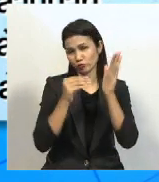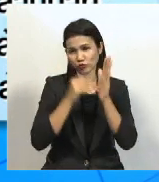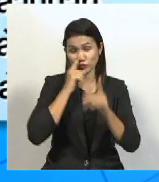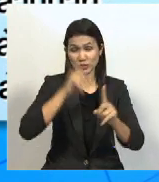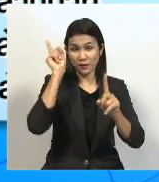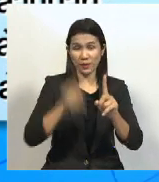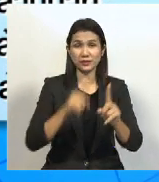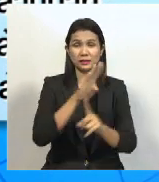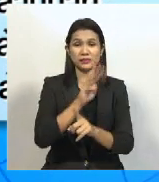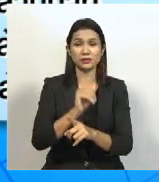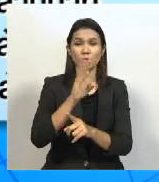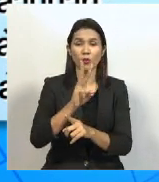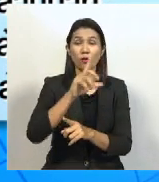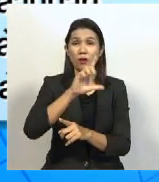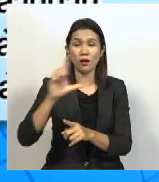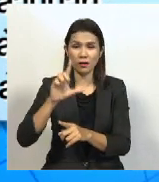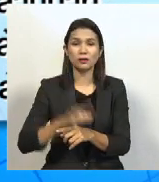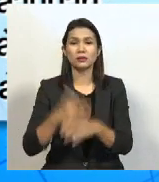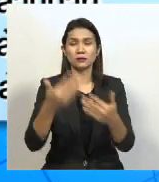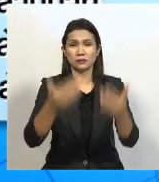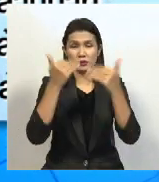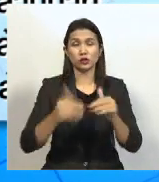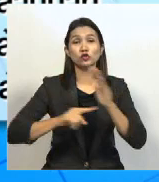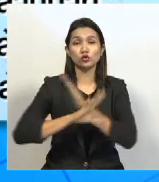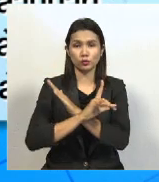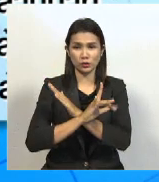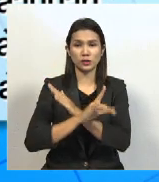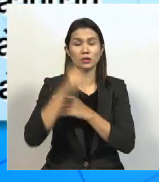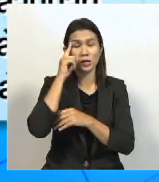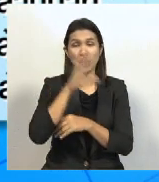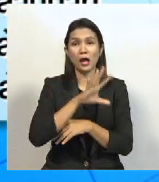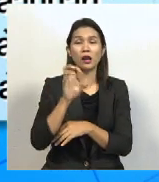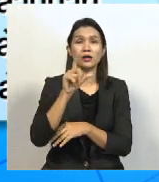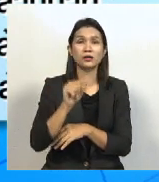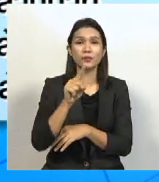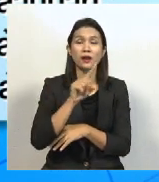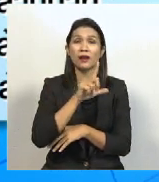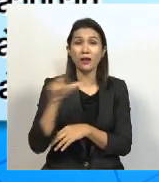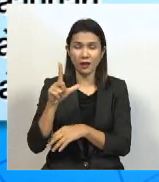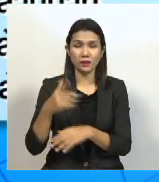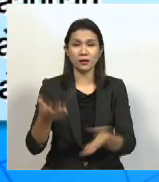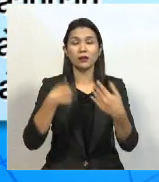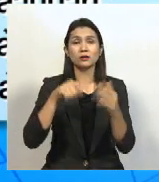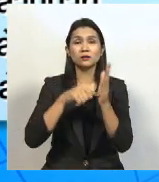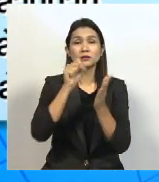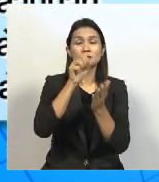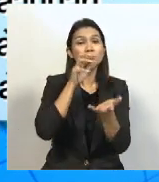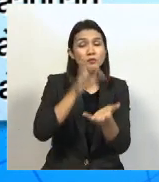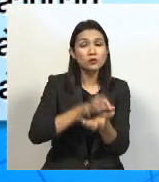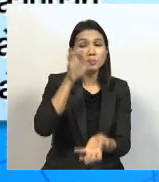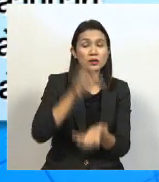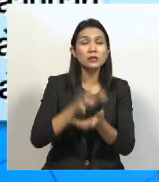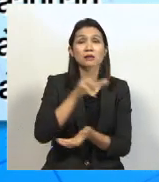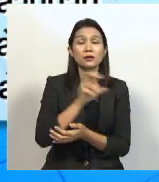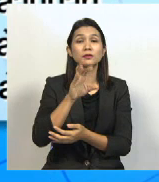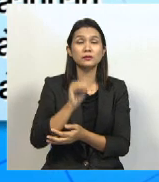1,046 ล้าน7แสนบาทรองลงมาคือชลบุรี521ล้าน4แสนบาทและสมุทรปราการ344ล้า